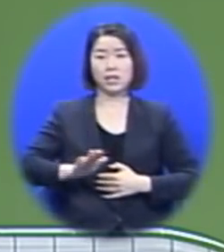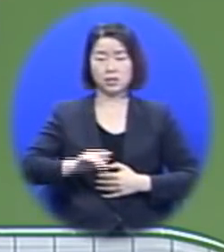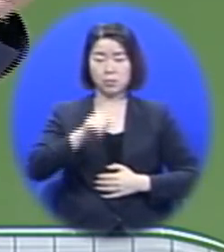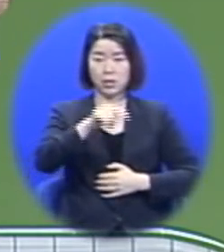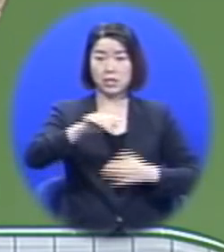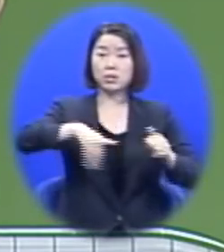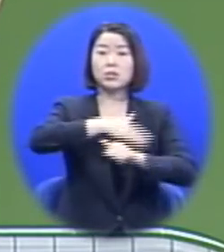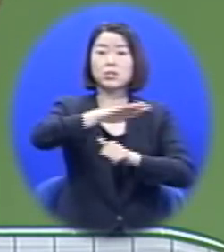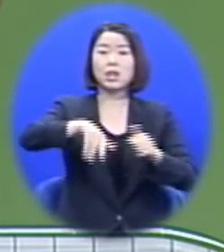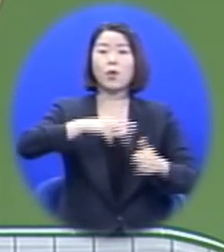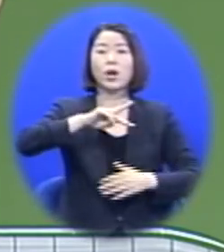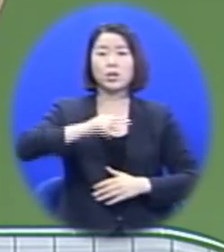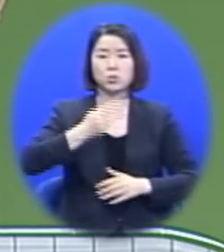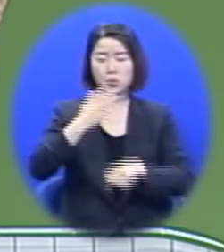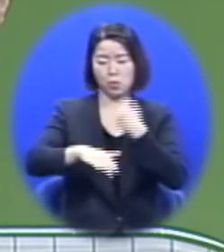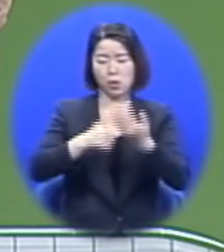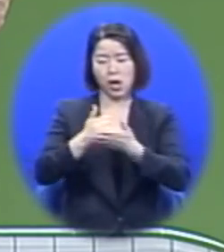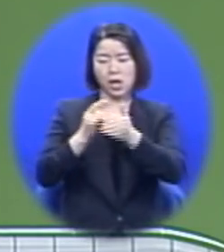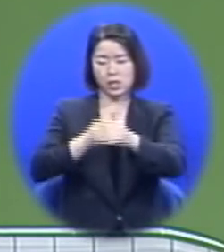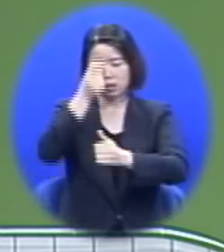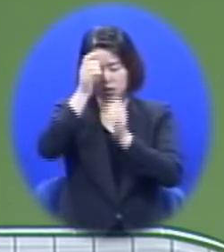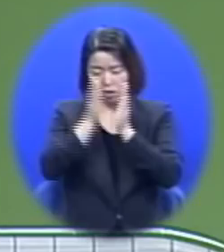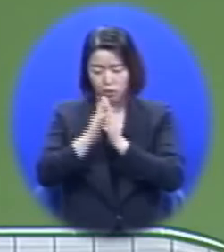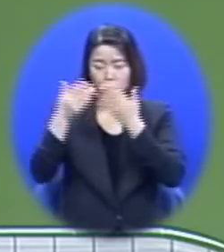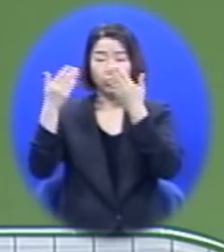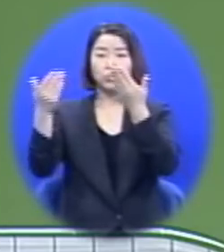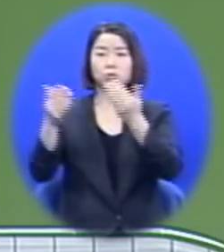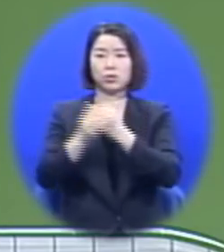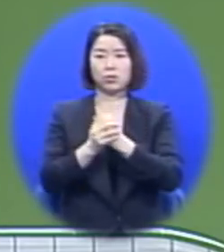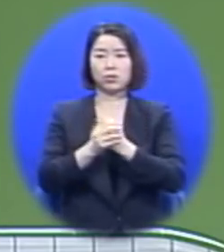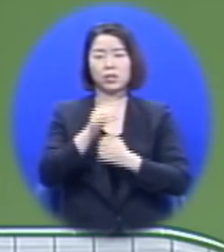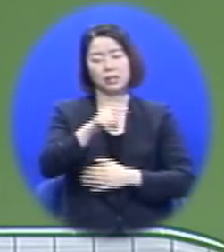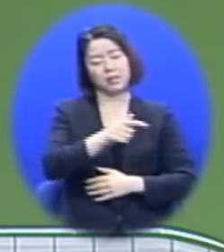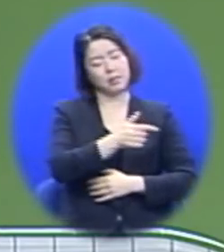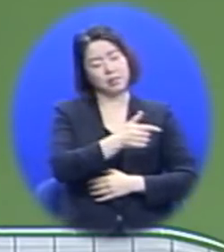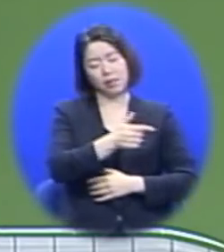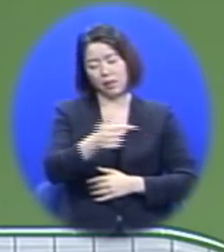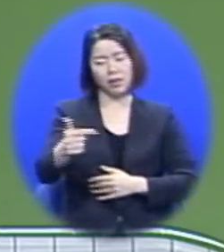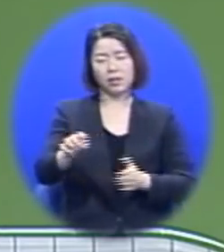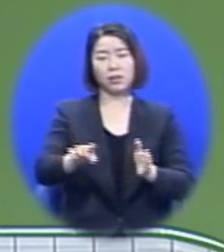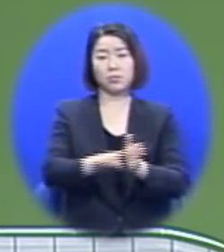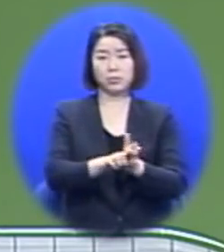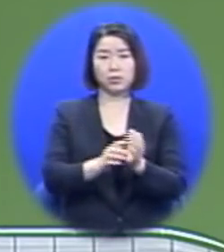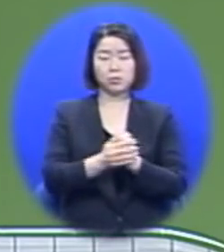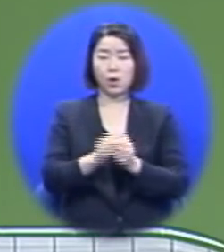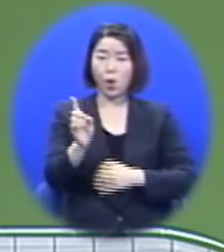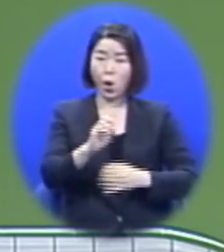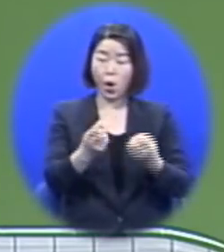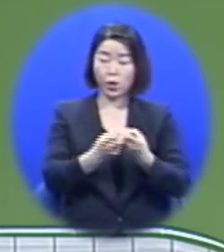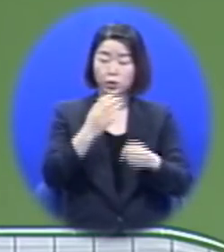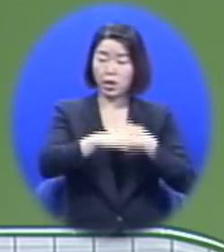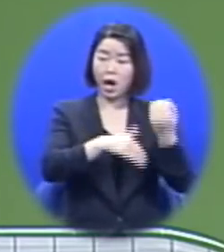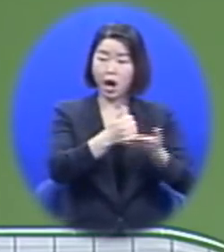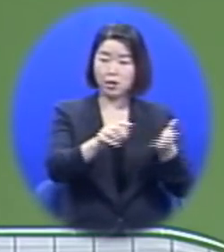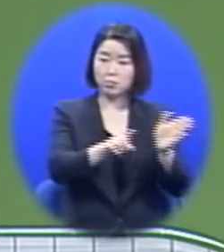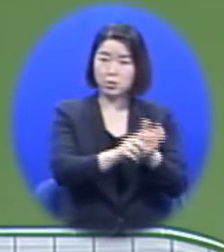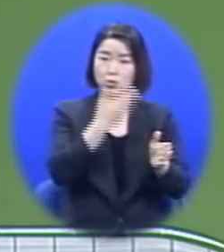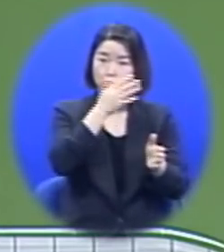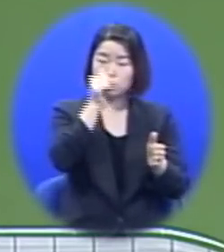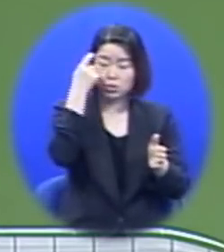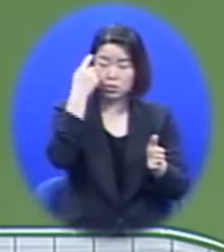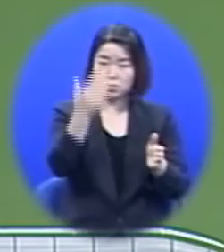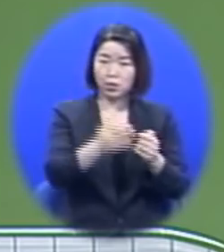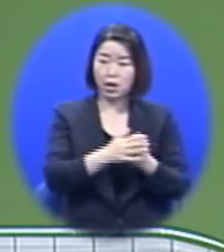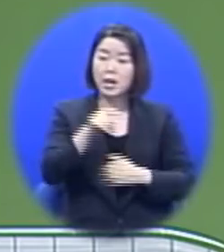그는 하나님께 기도합니다. 야, 이건 대단한 믿음이죠. 어떻게 하나님을 믿을 수 있다고 이런